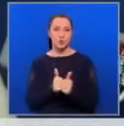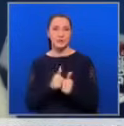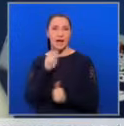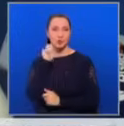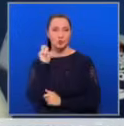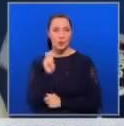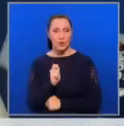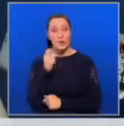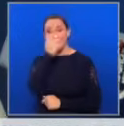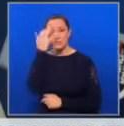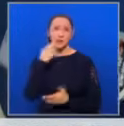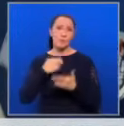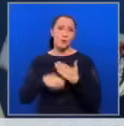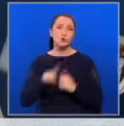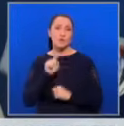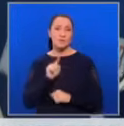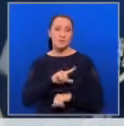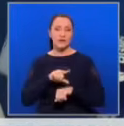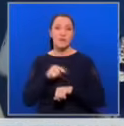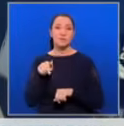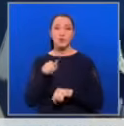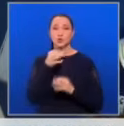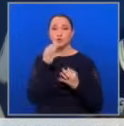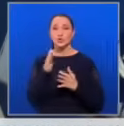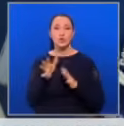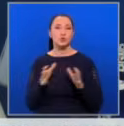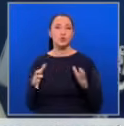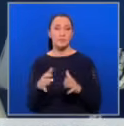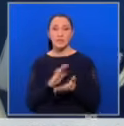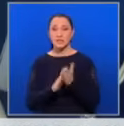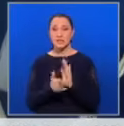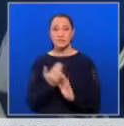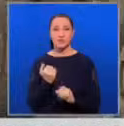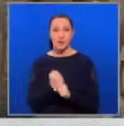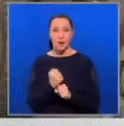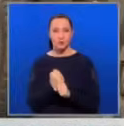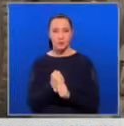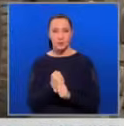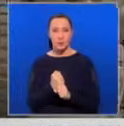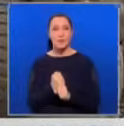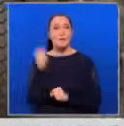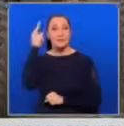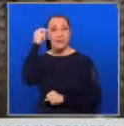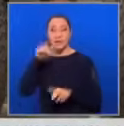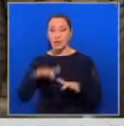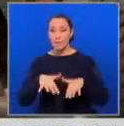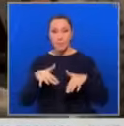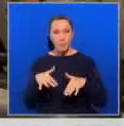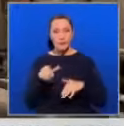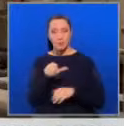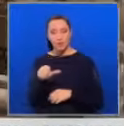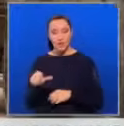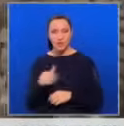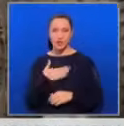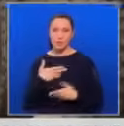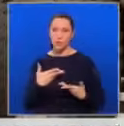украйна мисля че просто е на въпрос на време и в този случай народното да си свърши работата председателят на парламента подчерта